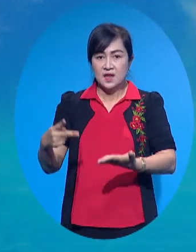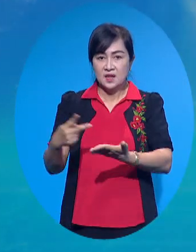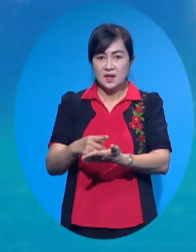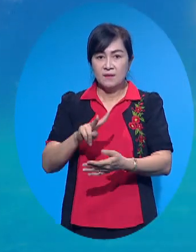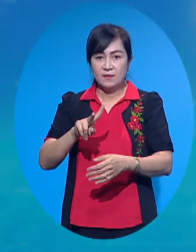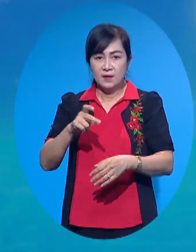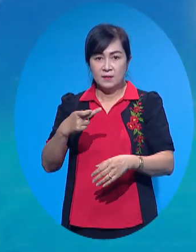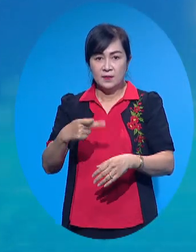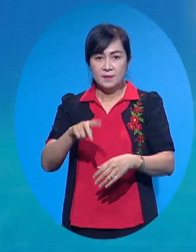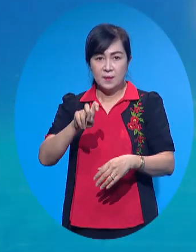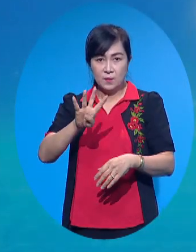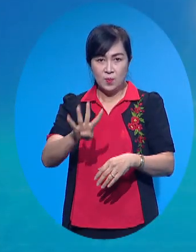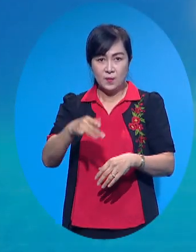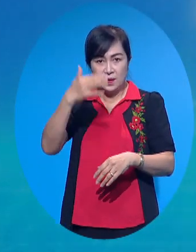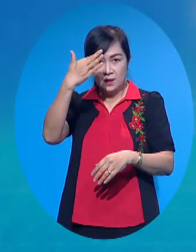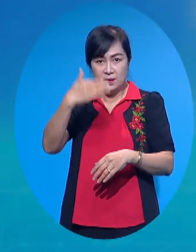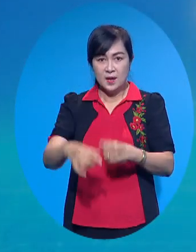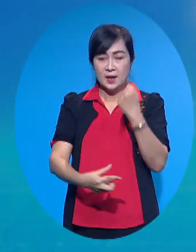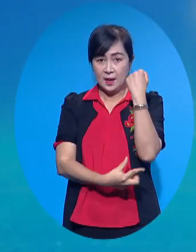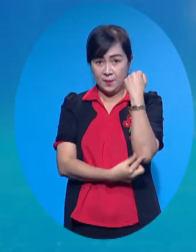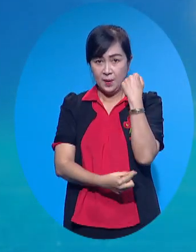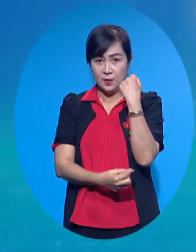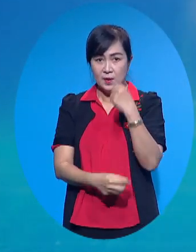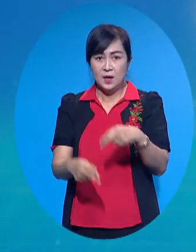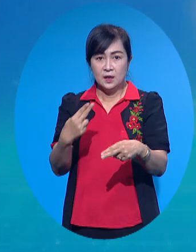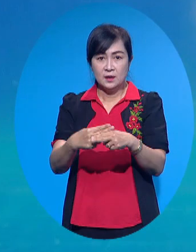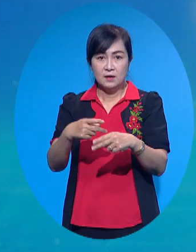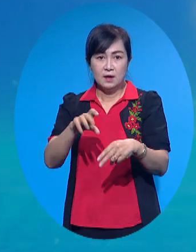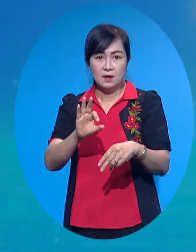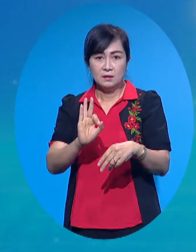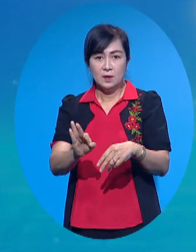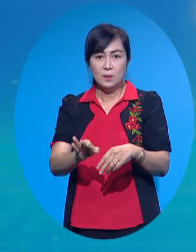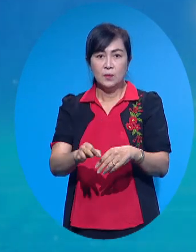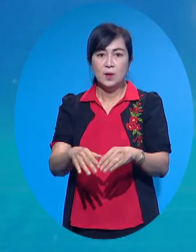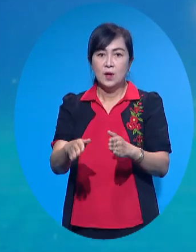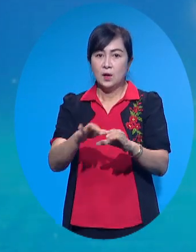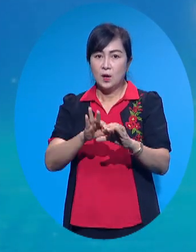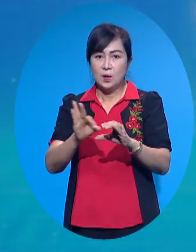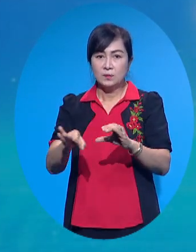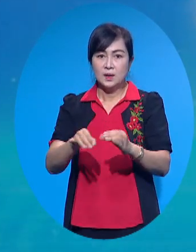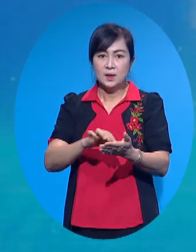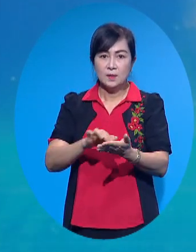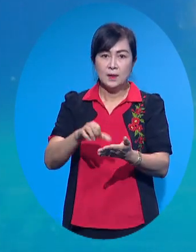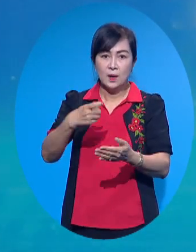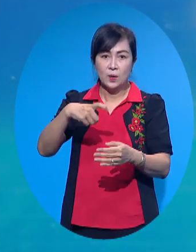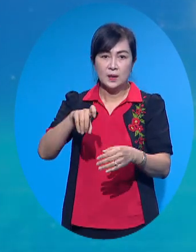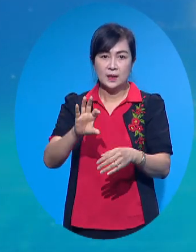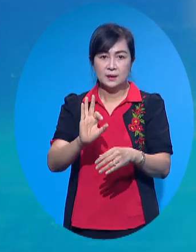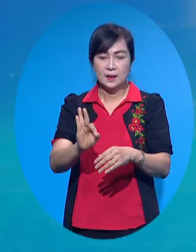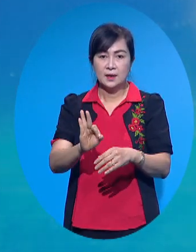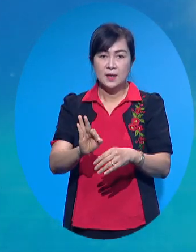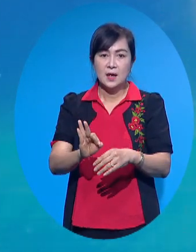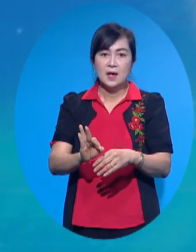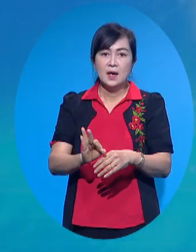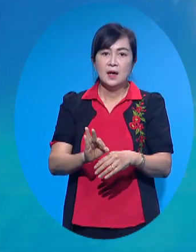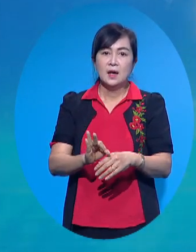Tại sự kiện Việt Spring 2024 đang diễn ra tại Cà Mau, thương hiệu Dr. Thơm trực thuộc công ty cổ phần công nghệ Aqua Delta nằm trong